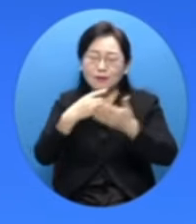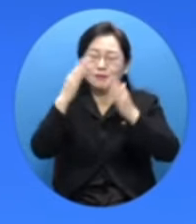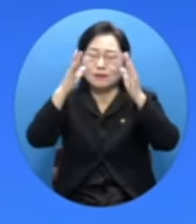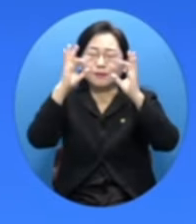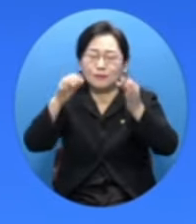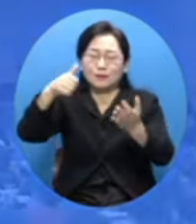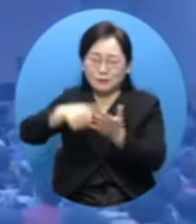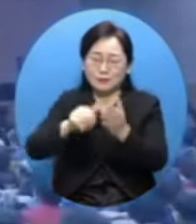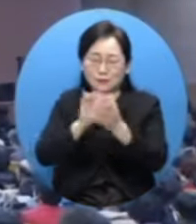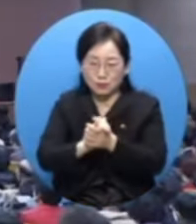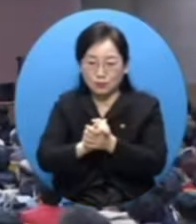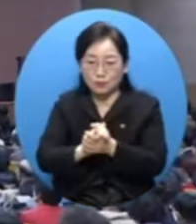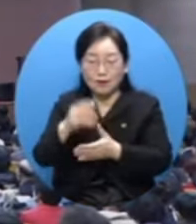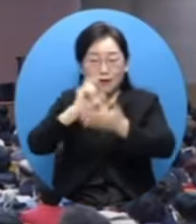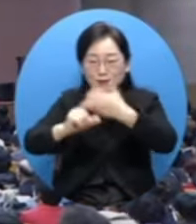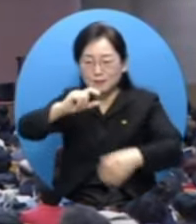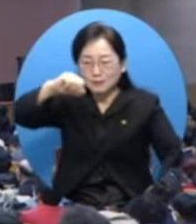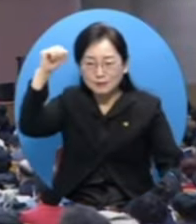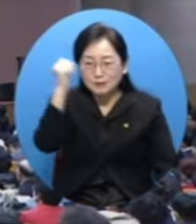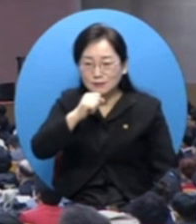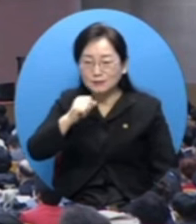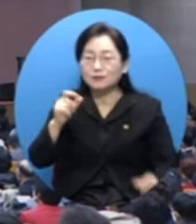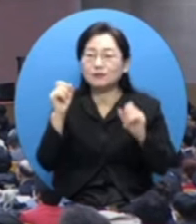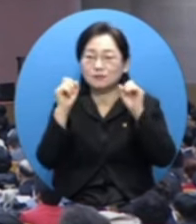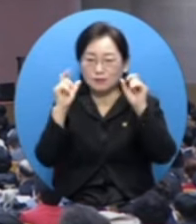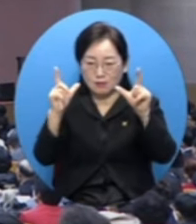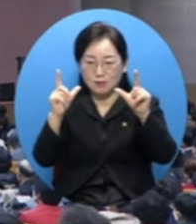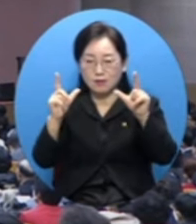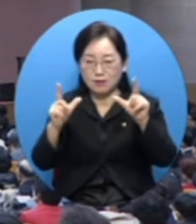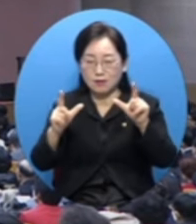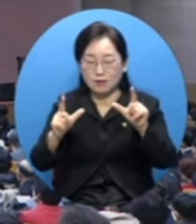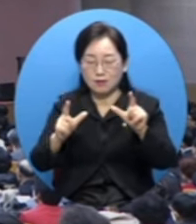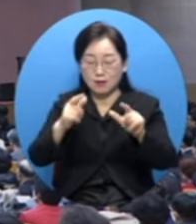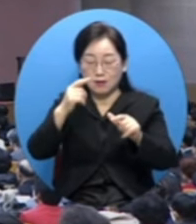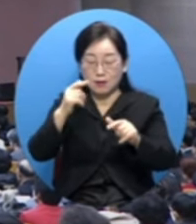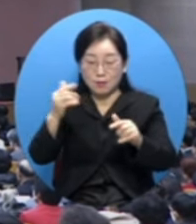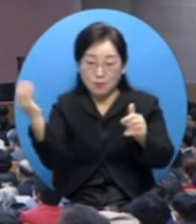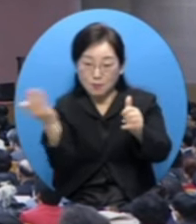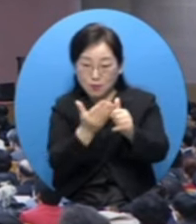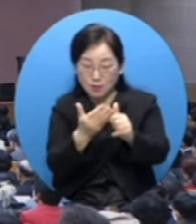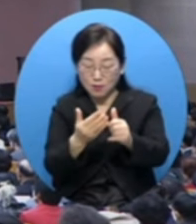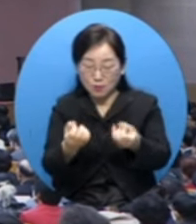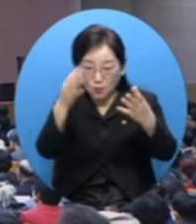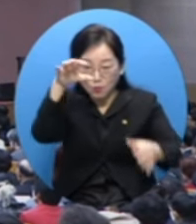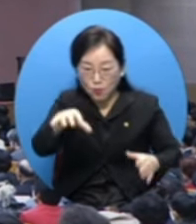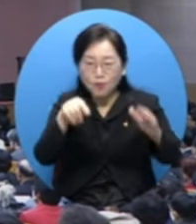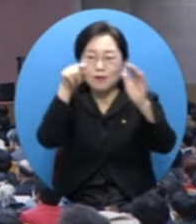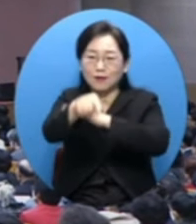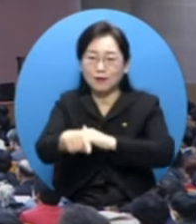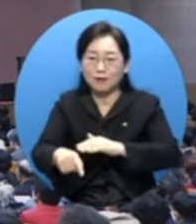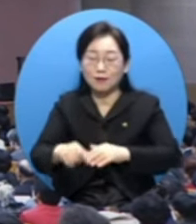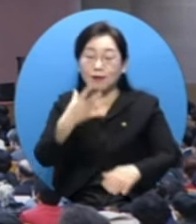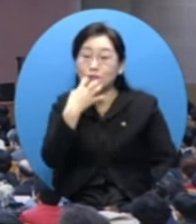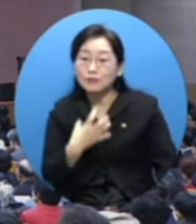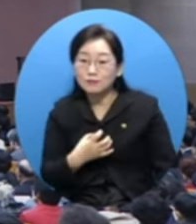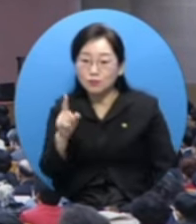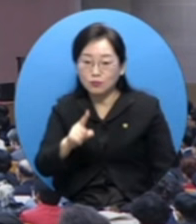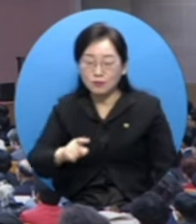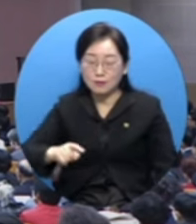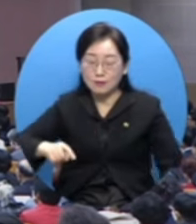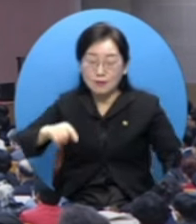기도하고 성경을 보니까 아침에 일찍 일어나 번제 드릴 곳으로 떠났다고 말합니다. 아브라함의 순종은